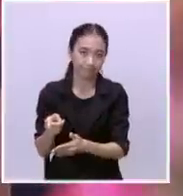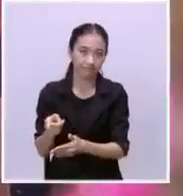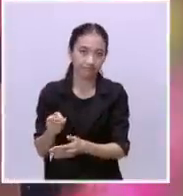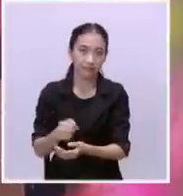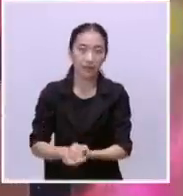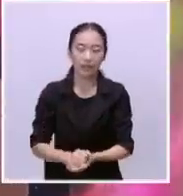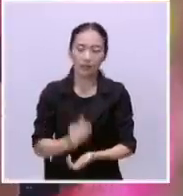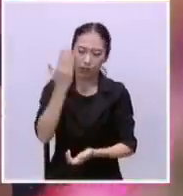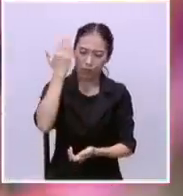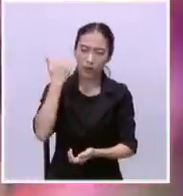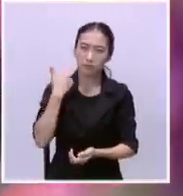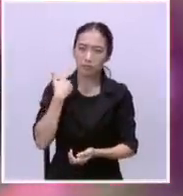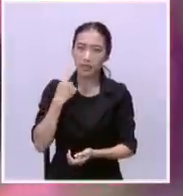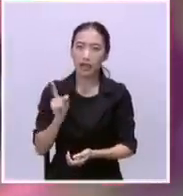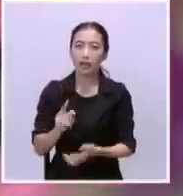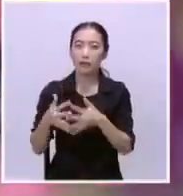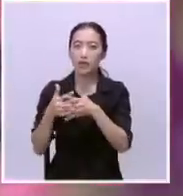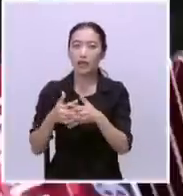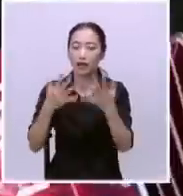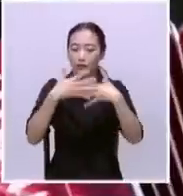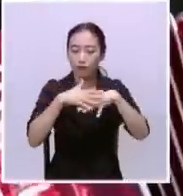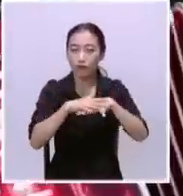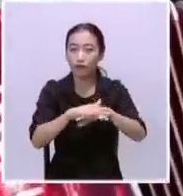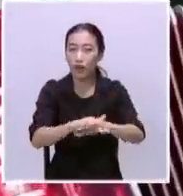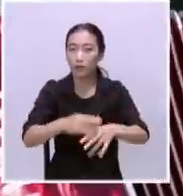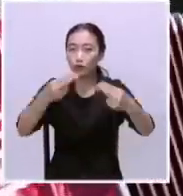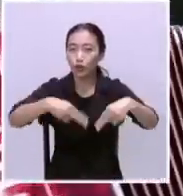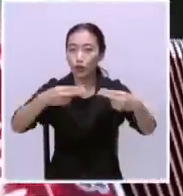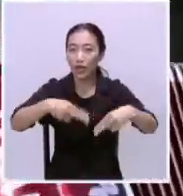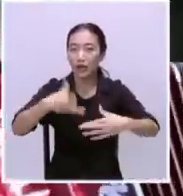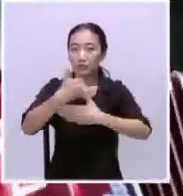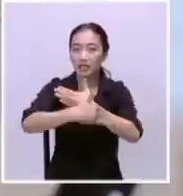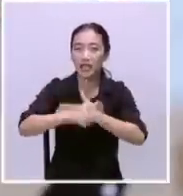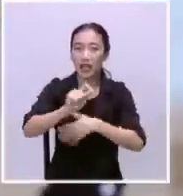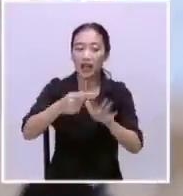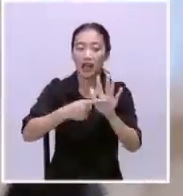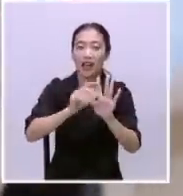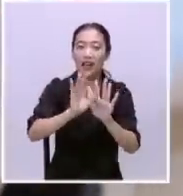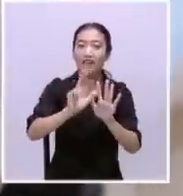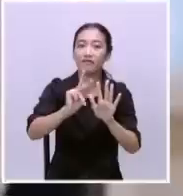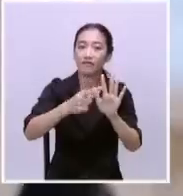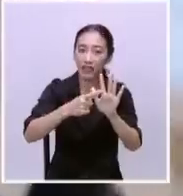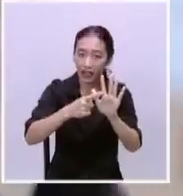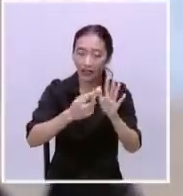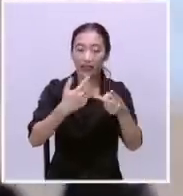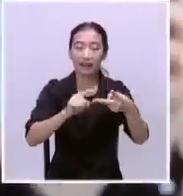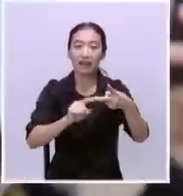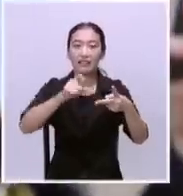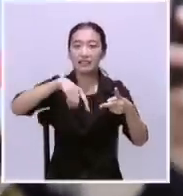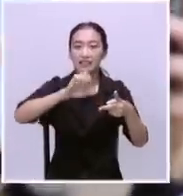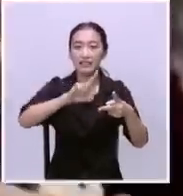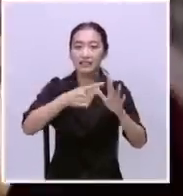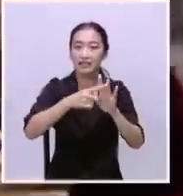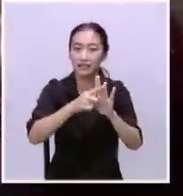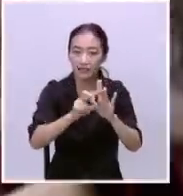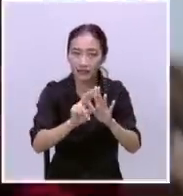รัฐเข้าไปทำสงครามในอัฟกานิสถานซีเรียแล้วก็อิรักด้วยโดยอ้างว่าต้องทำเพื่อต่อต้านการก่อการร้ายทำให้ชาวมุสลิมอีก